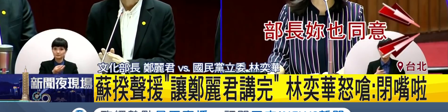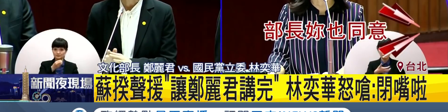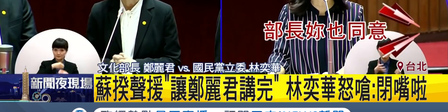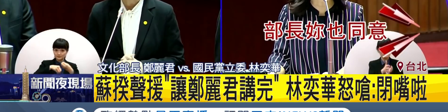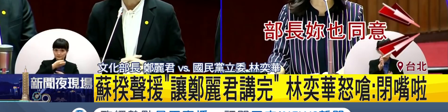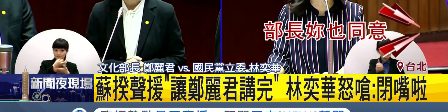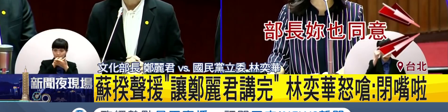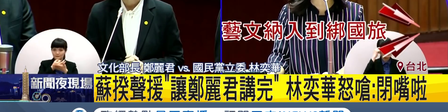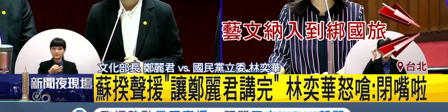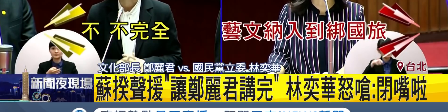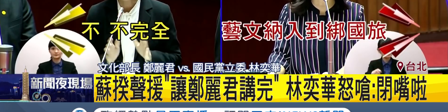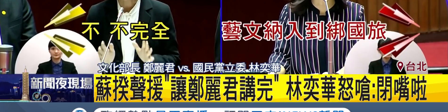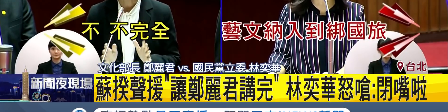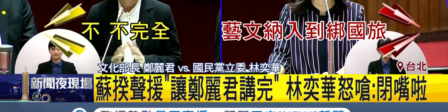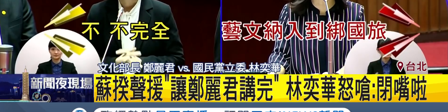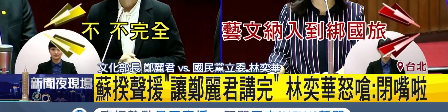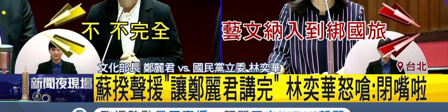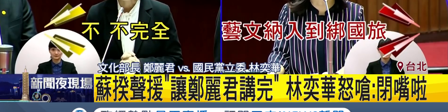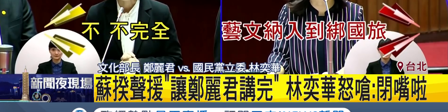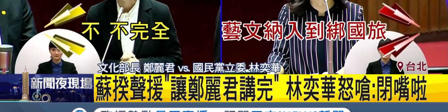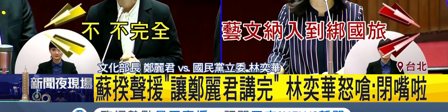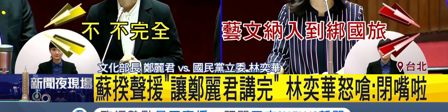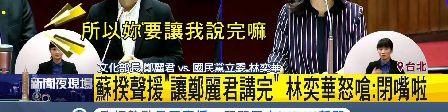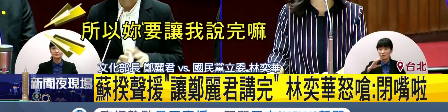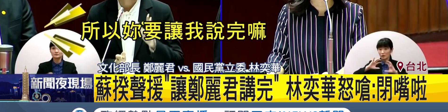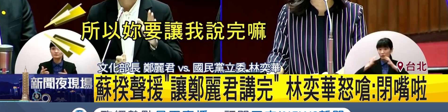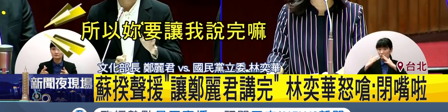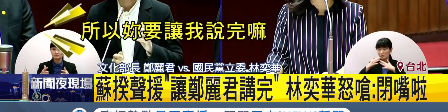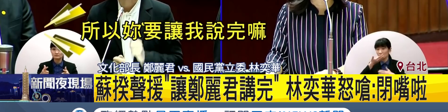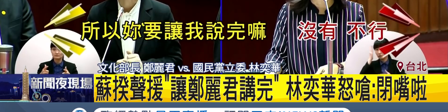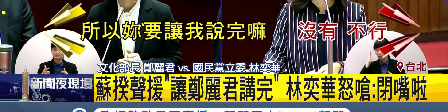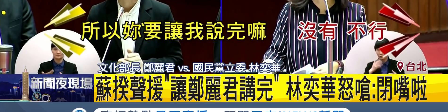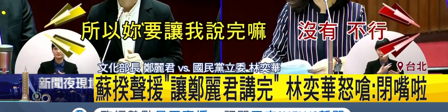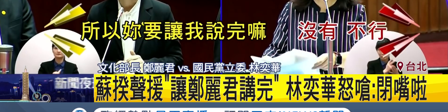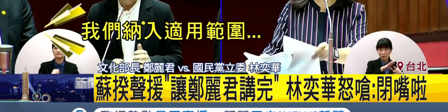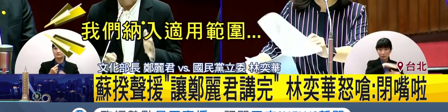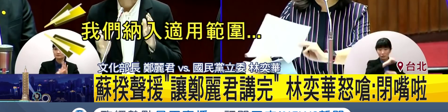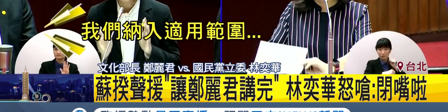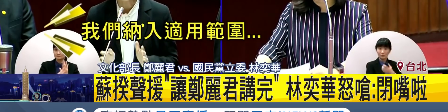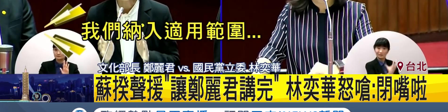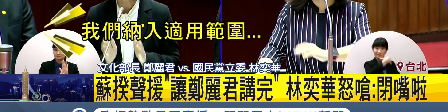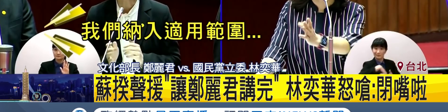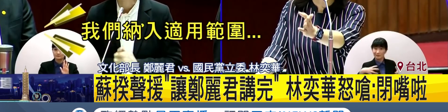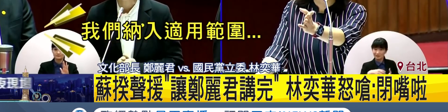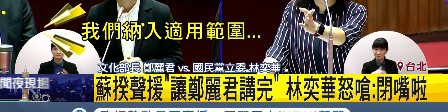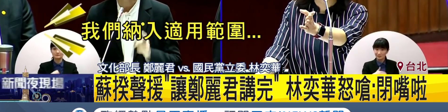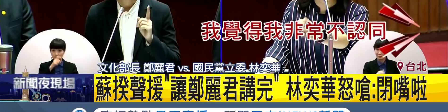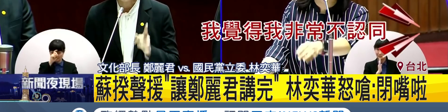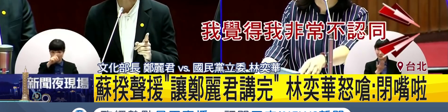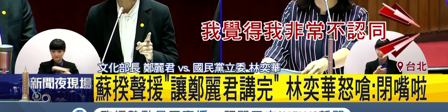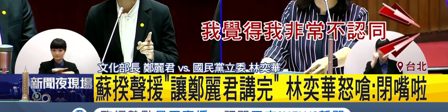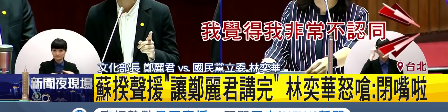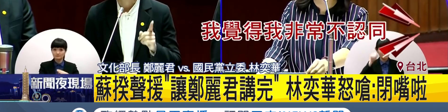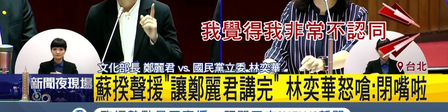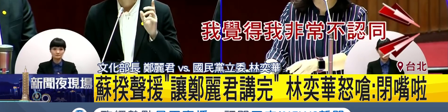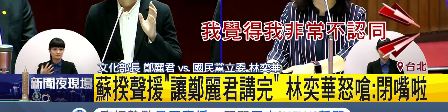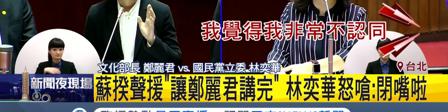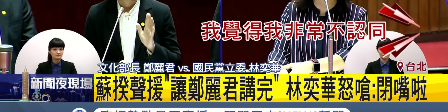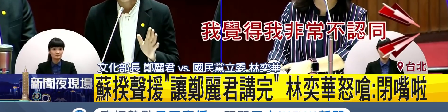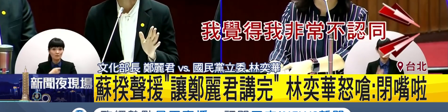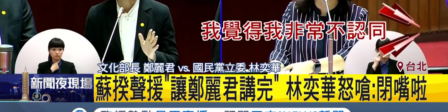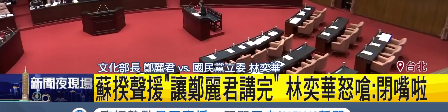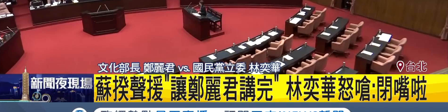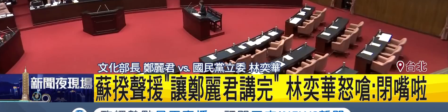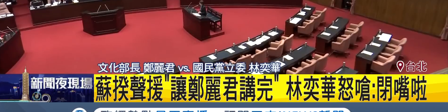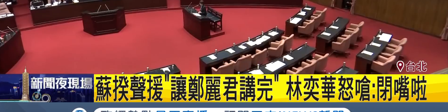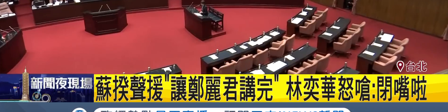度， 你也同意艺文纳入到本国旅， 所以你要让我说完吗？ 没有，不行， 我们纳入适用范围， 因为我觉得我非常不